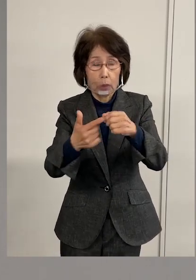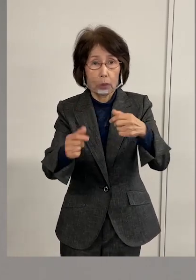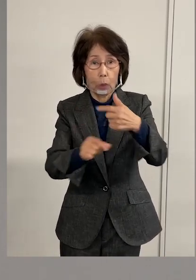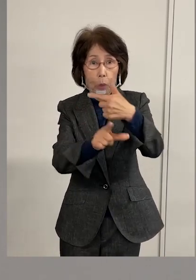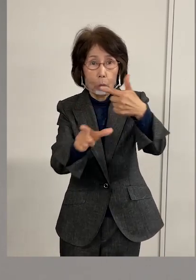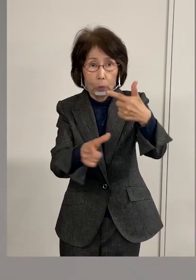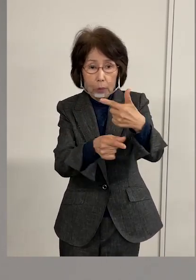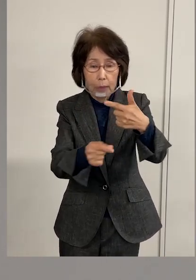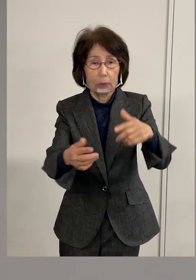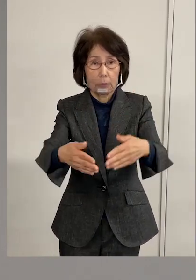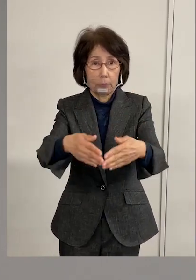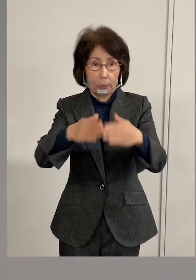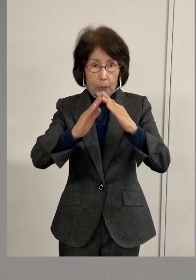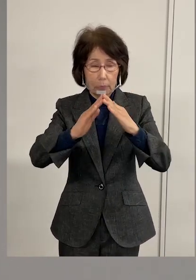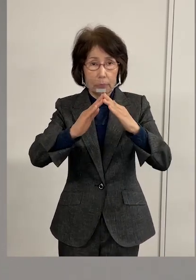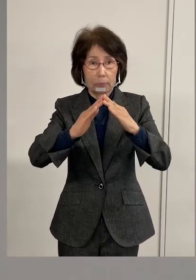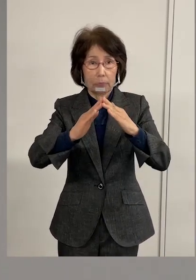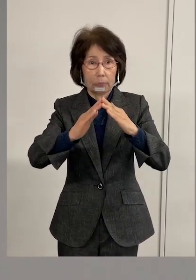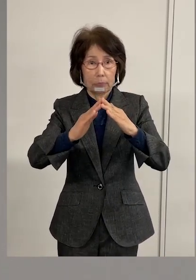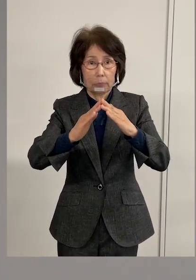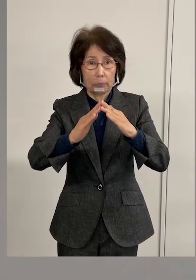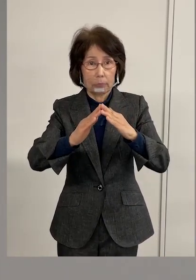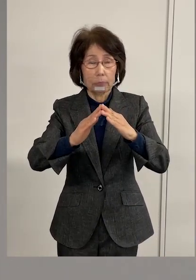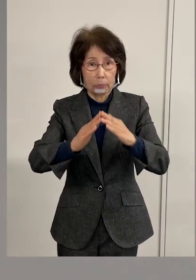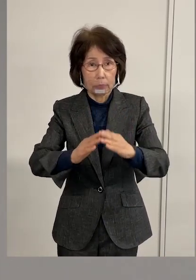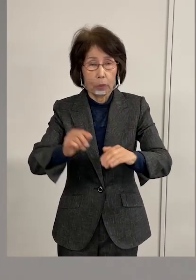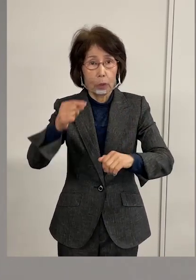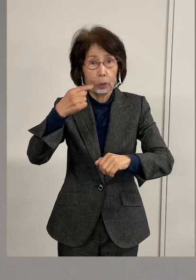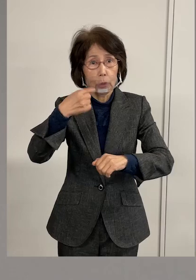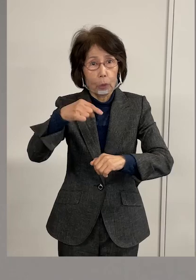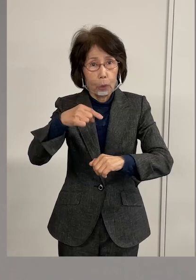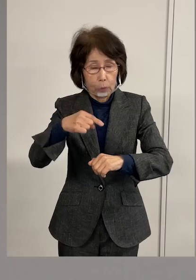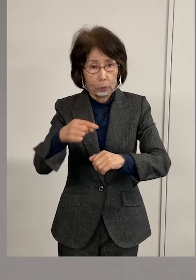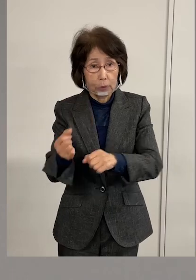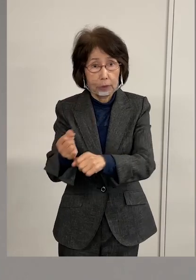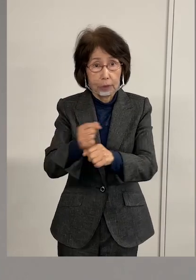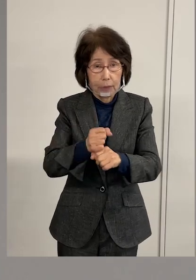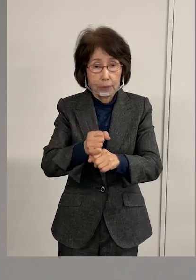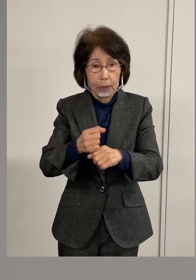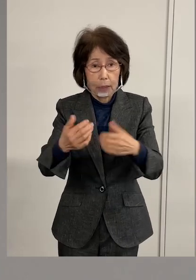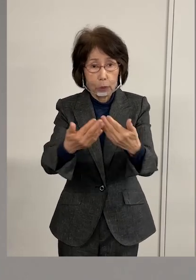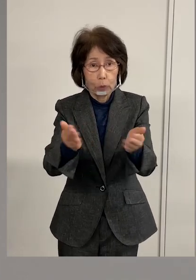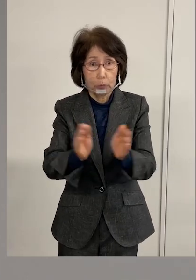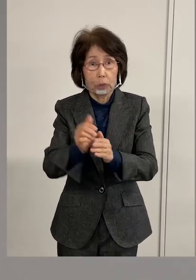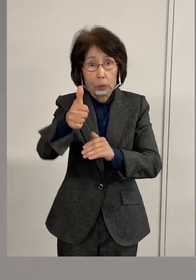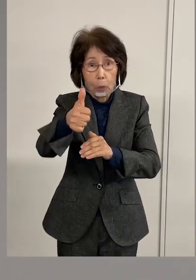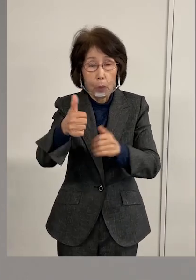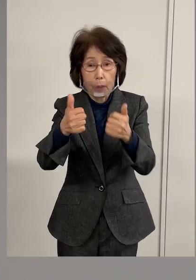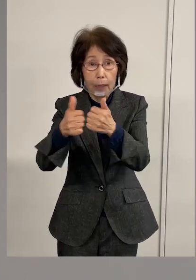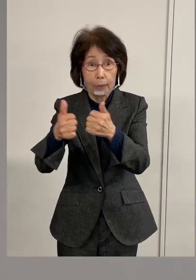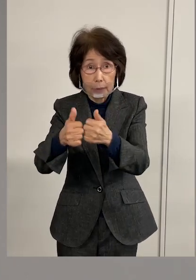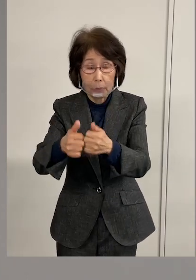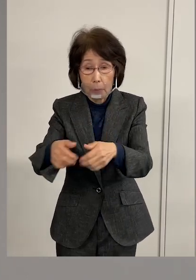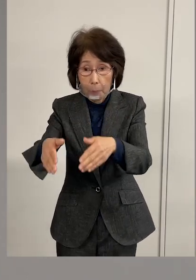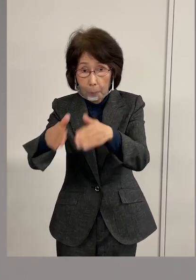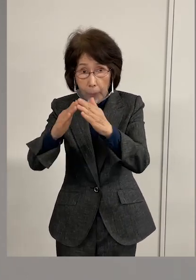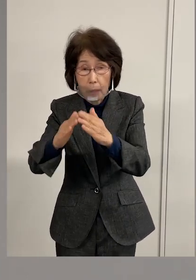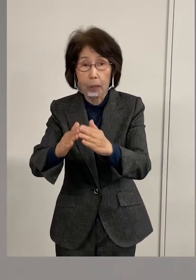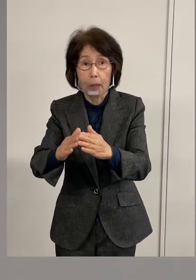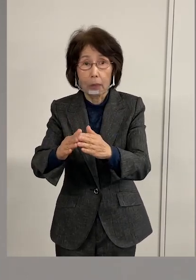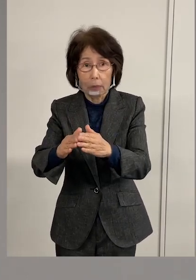設立をされております。で、この狂気再生首長会議は設立をされた段階から知っておりますけれ